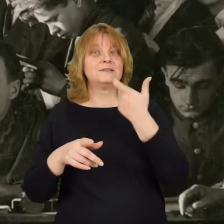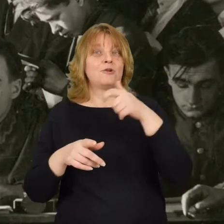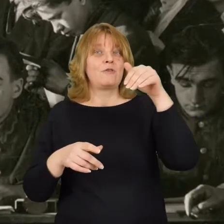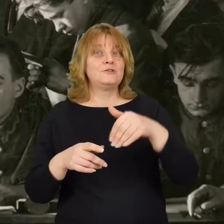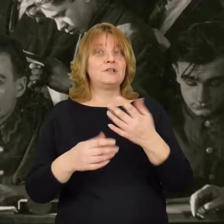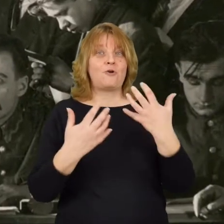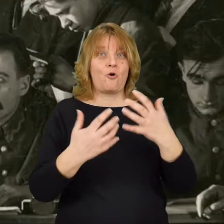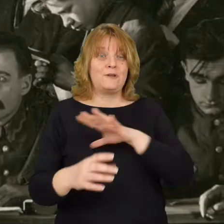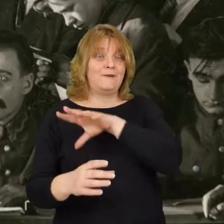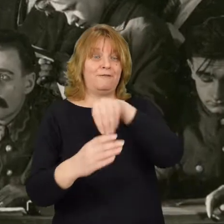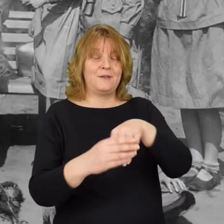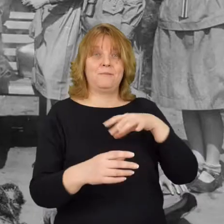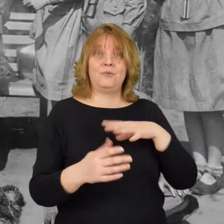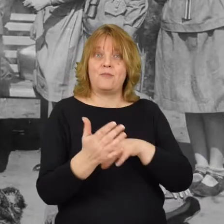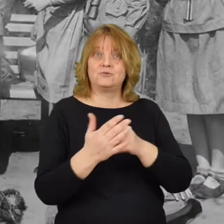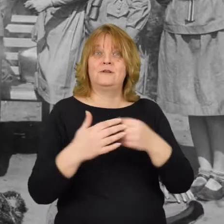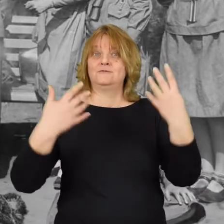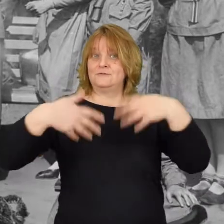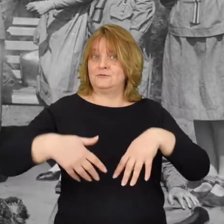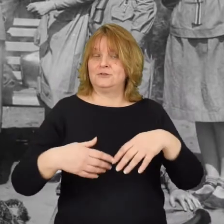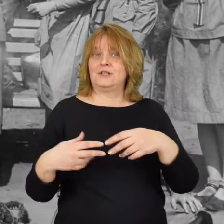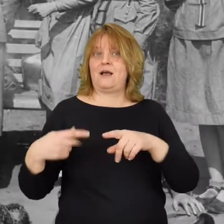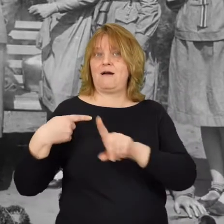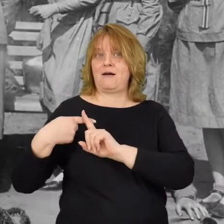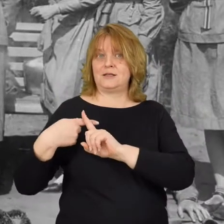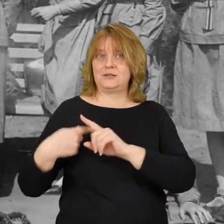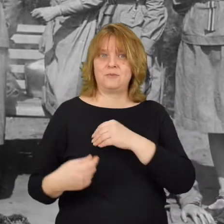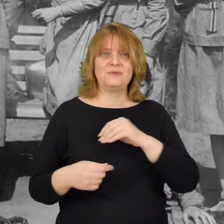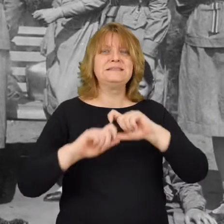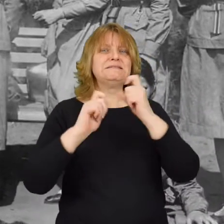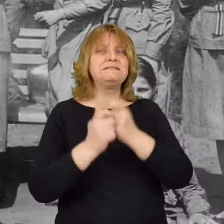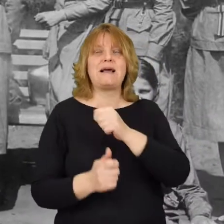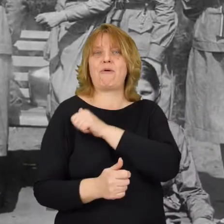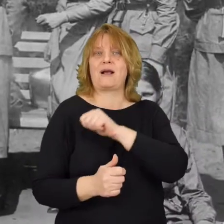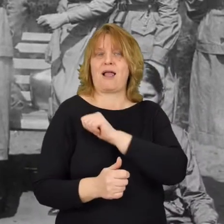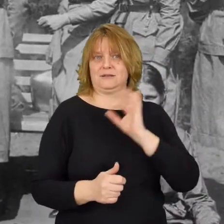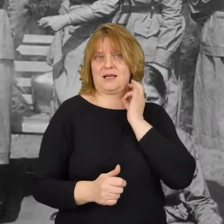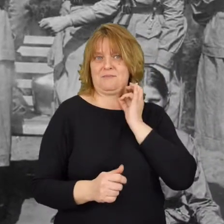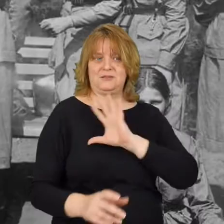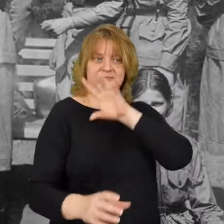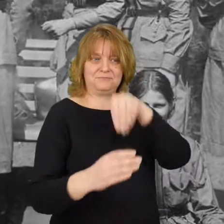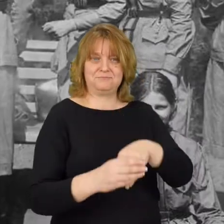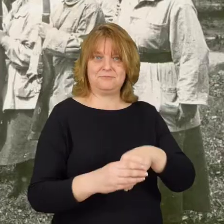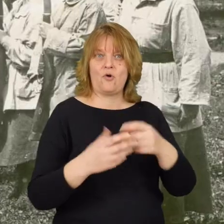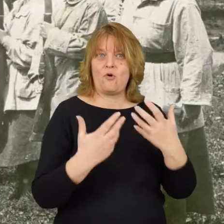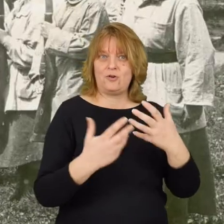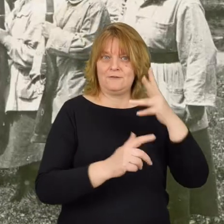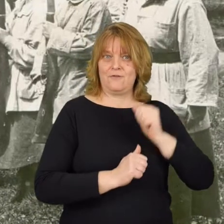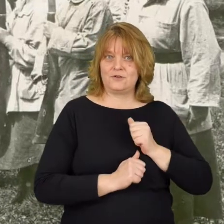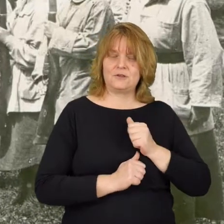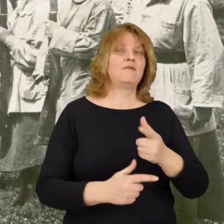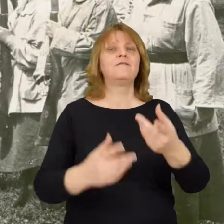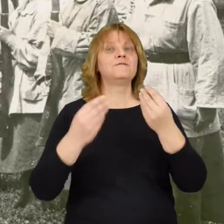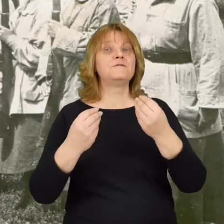na przykład znalazło się 9 tysięcy harcerzy polskich. Szły całe klasy gimnazjalne. Świetną kartę,